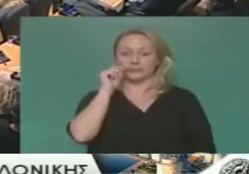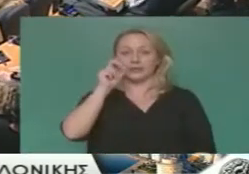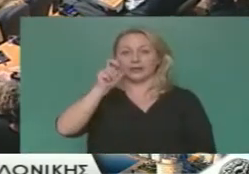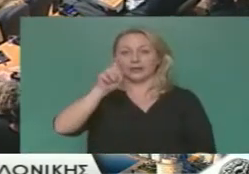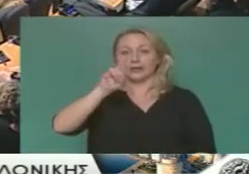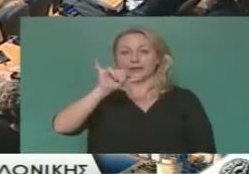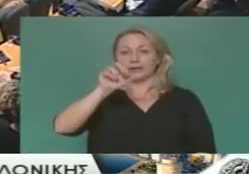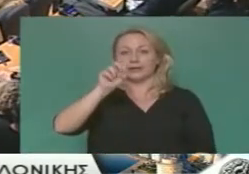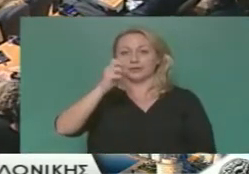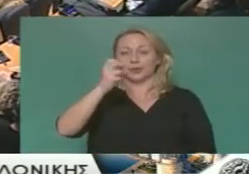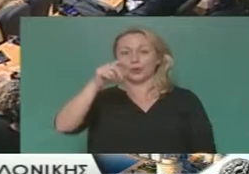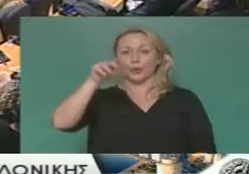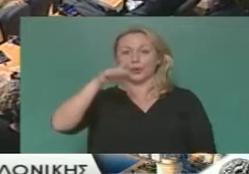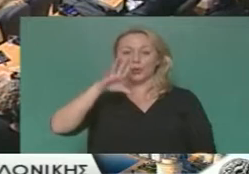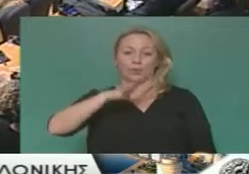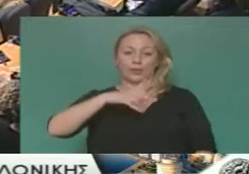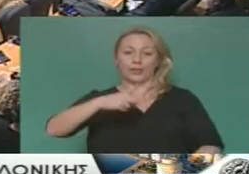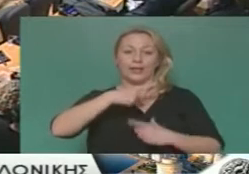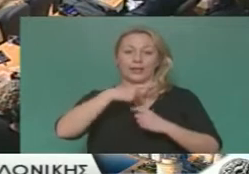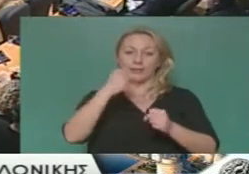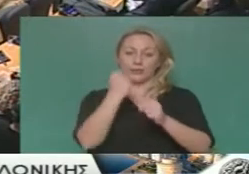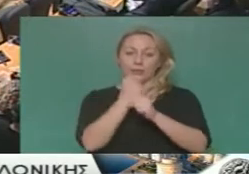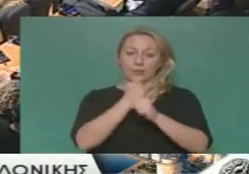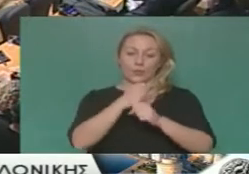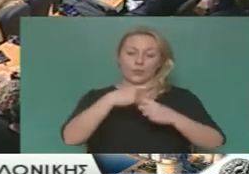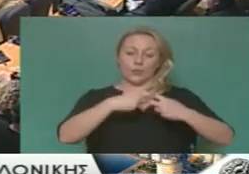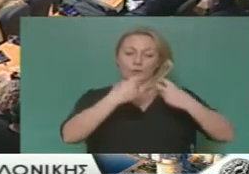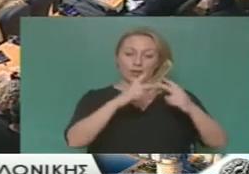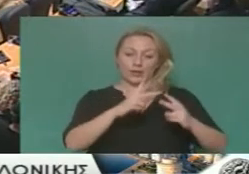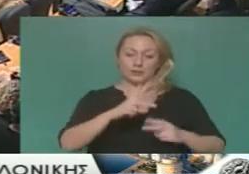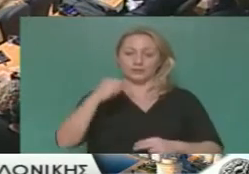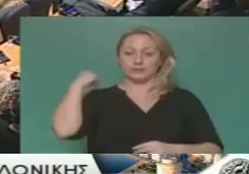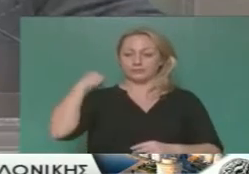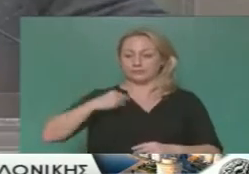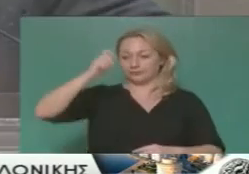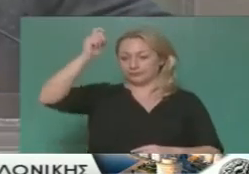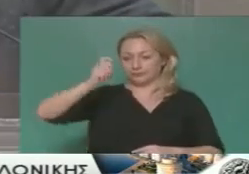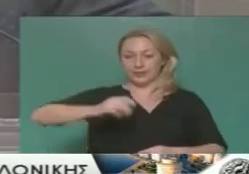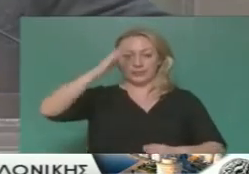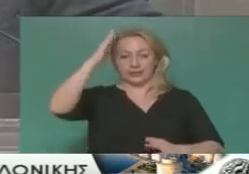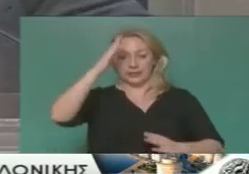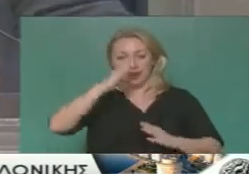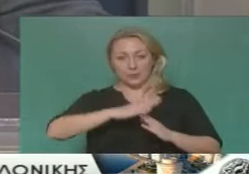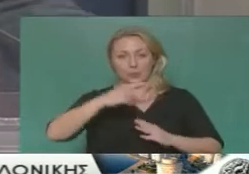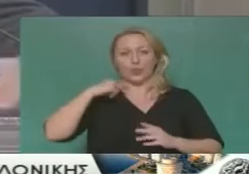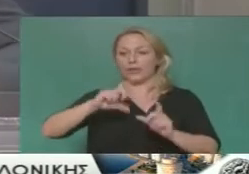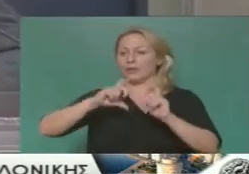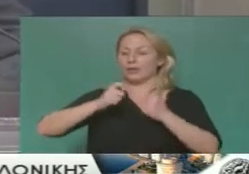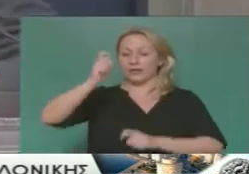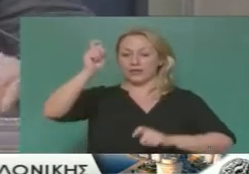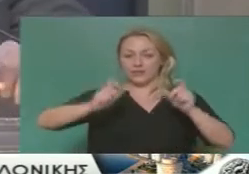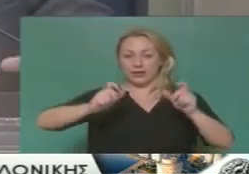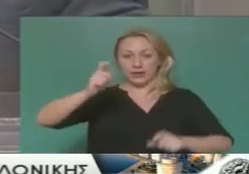Κύριε Πρόεδρε του Διοικητικού Συμβουλίου, κύριε Δήμαρχε, κύριε Περιφερειάρχα, κυρίες και κύριοι, καλησπέρα σας.